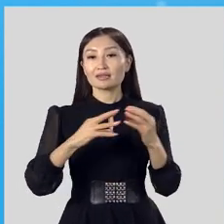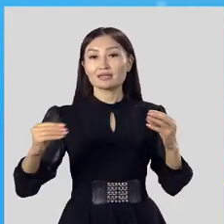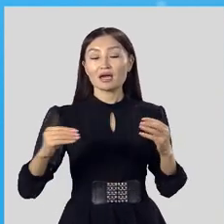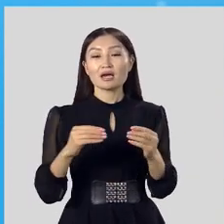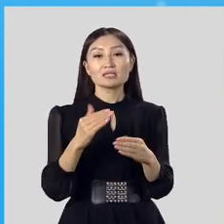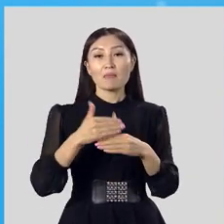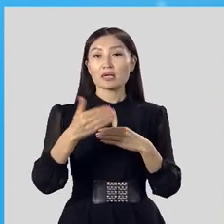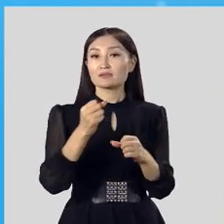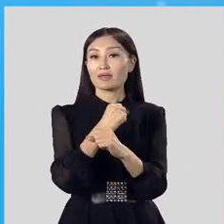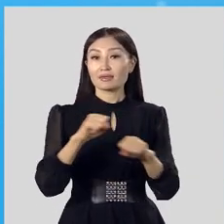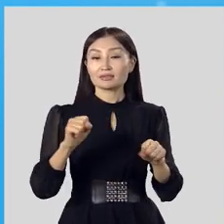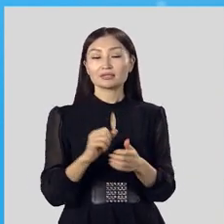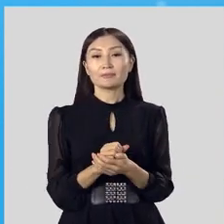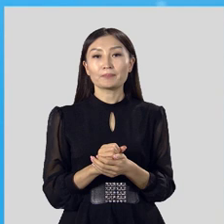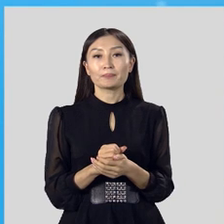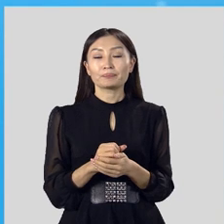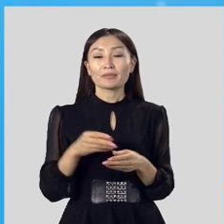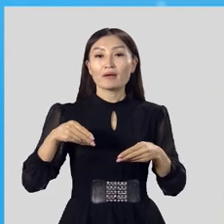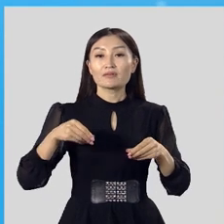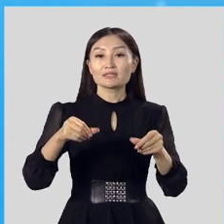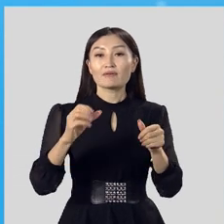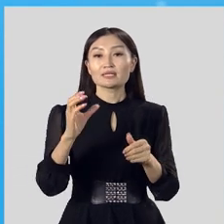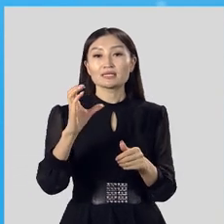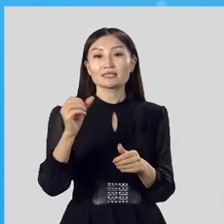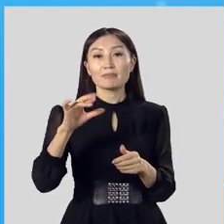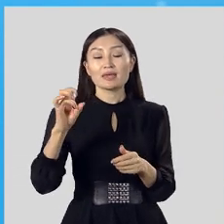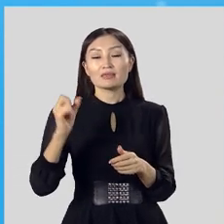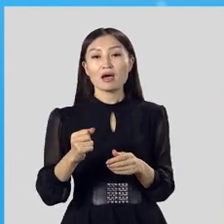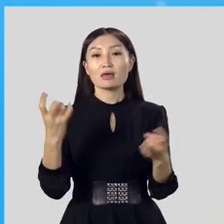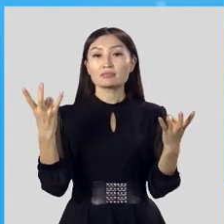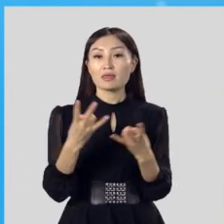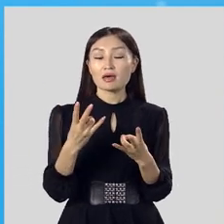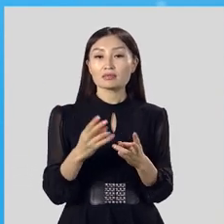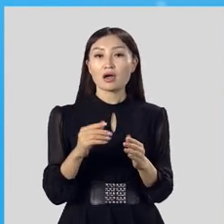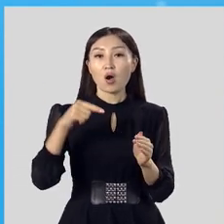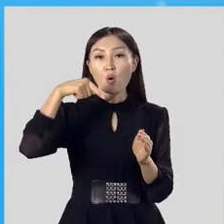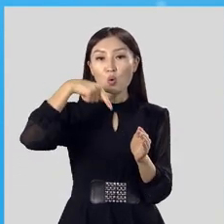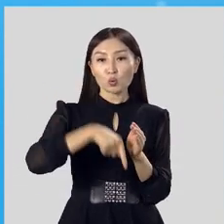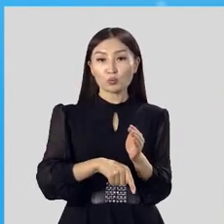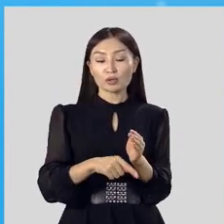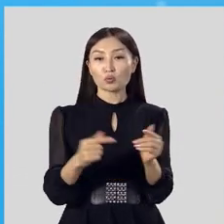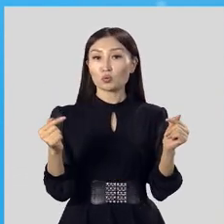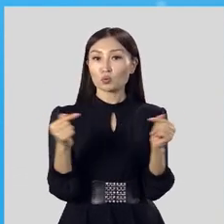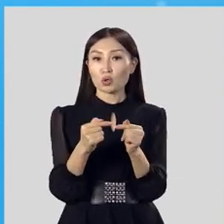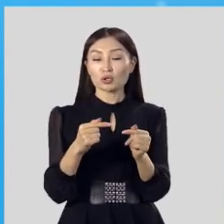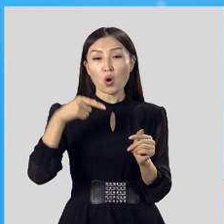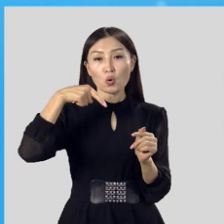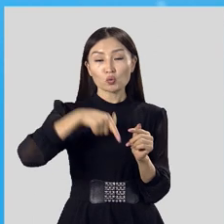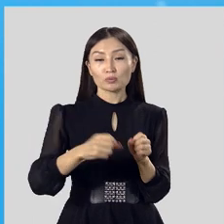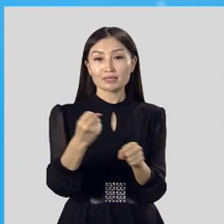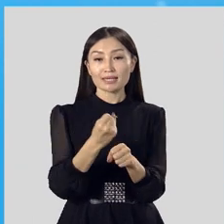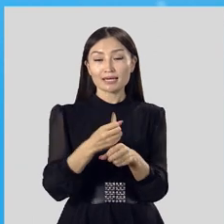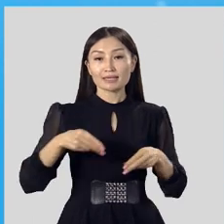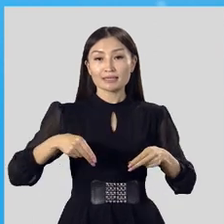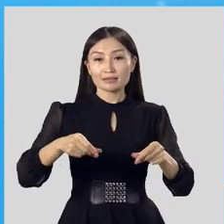запаздывать тоже нельзя. Высевать семена надо на определенную глубину. Глубина заделки